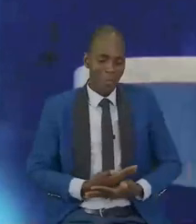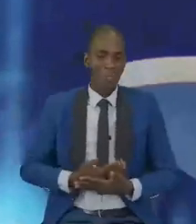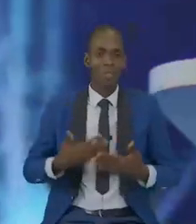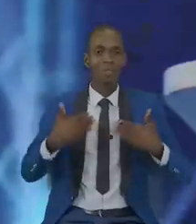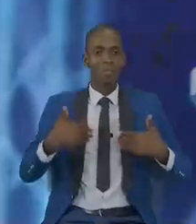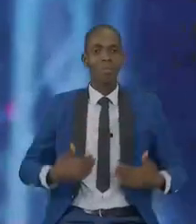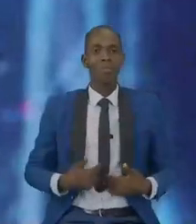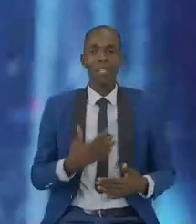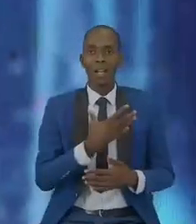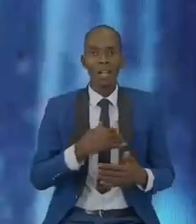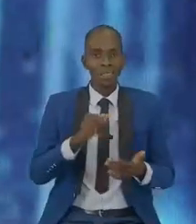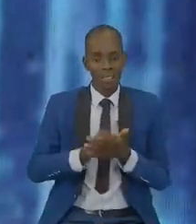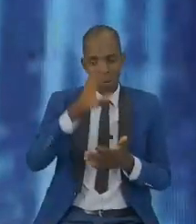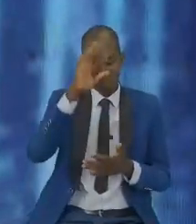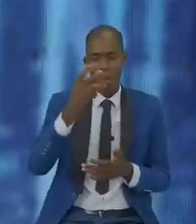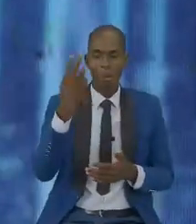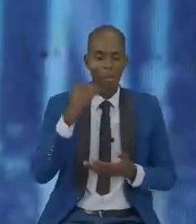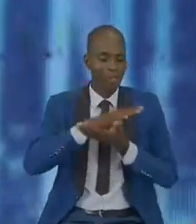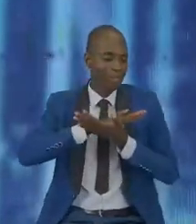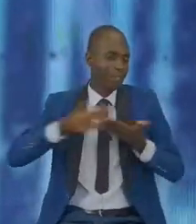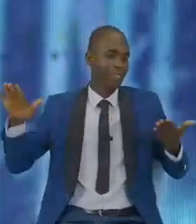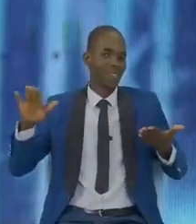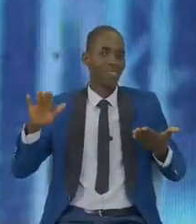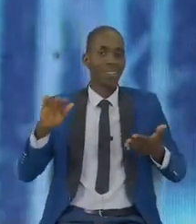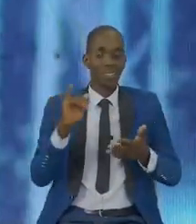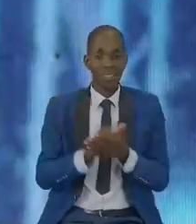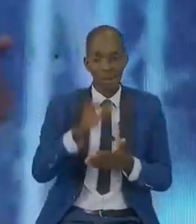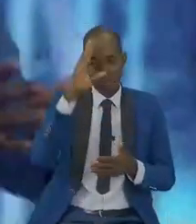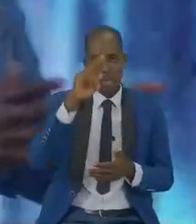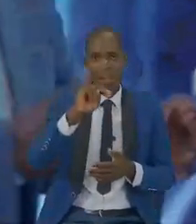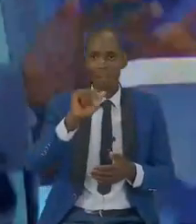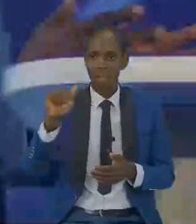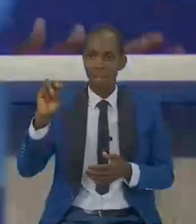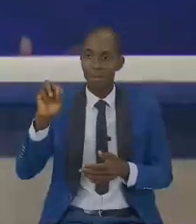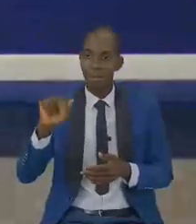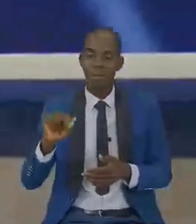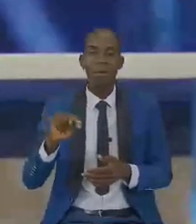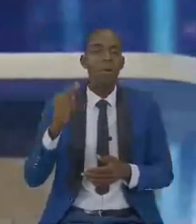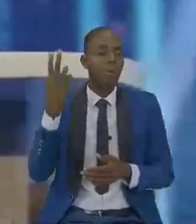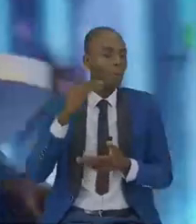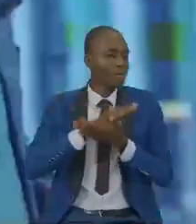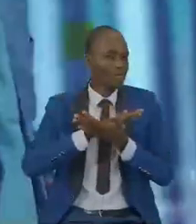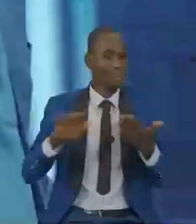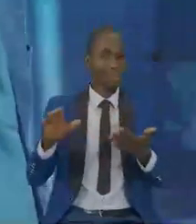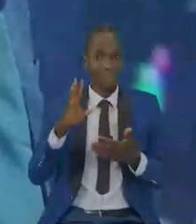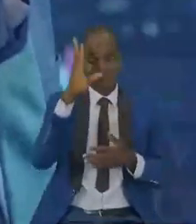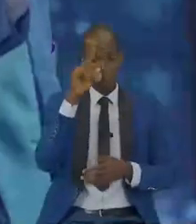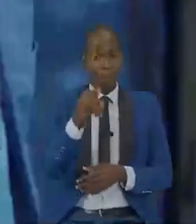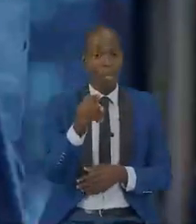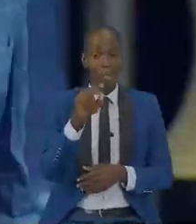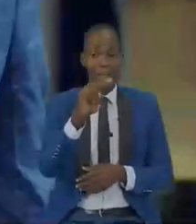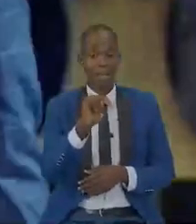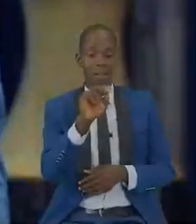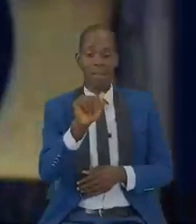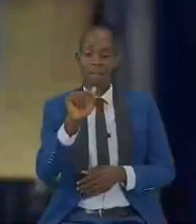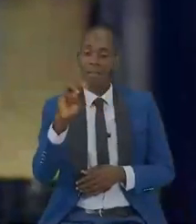chair d'un jeune enfant, et il fut pur. Et il fut pur. Et il